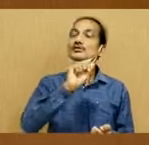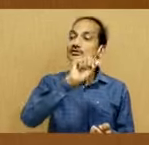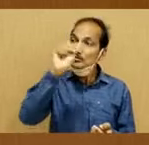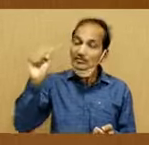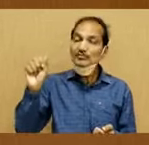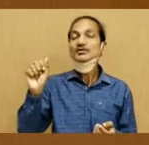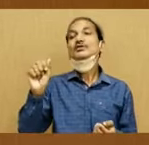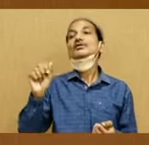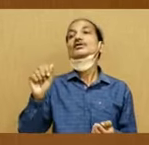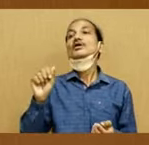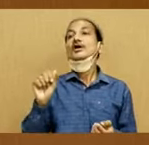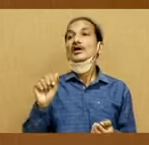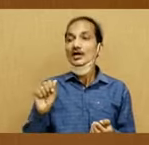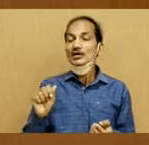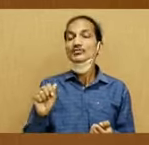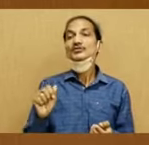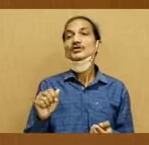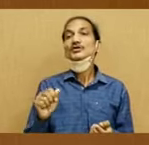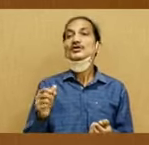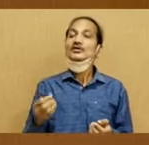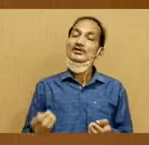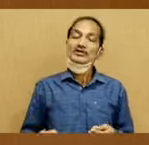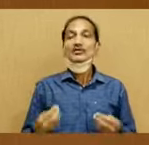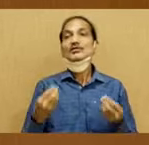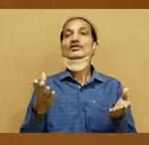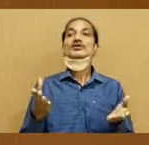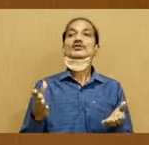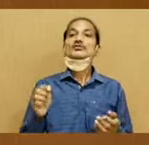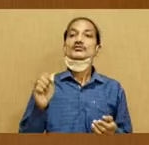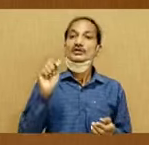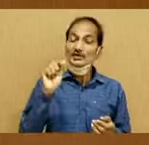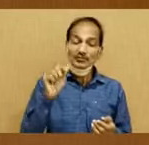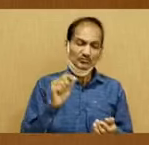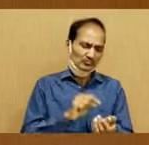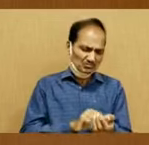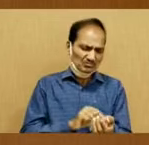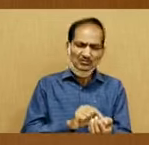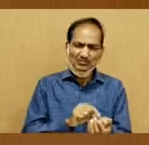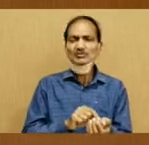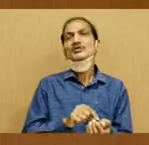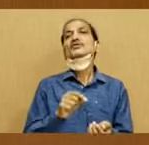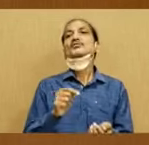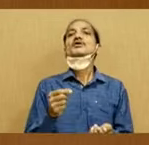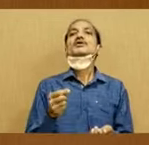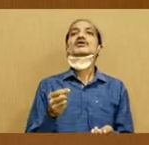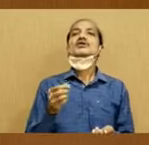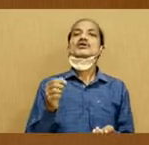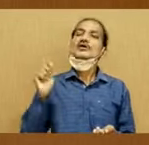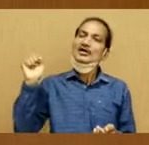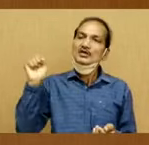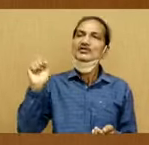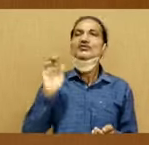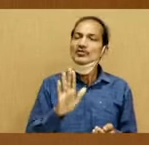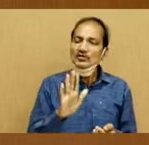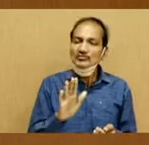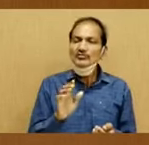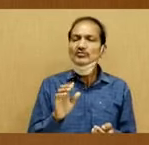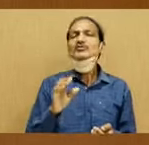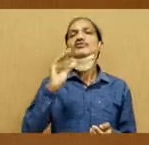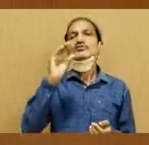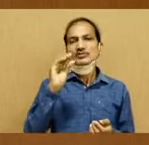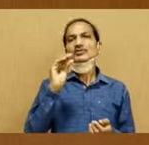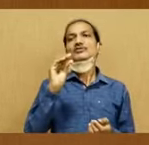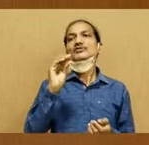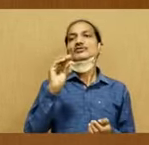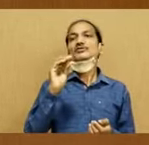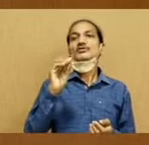ସୁଦ୍ଧା ସେମାନଙ୍କ କରି ଆସିଛୁ। ଏସିମ୍ପ୍ଟୋମାଟିକ୍ କେସ୍ କରିଛୁ କିନ୍ତୁ କମ୍। ଯଦି ସିମ୍ପ୍ଟମ୍ ଆଉ ରିସ୍କ କେସେସ୍ରେ